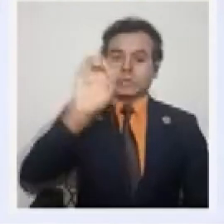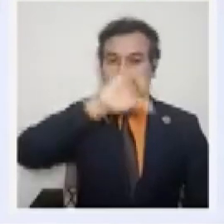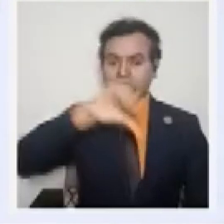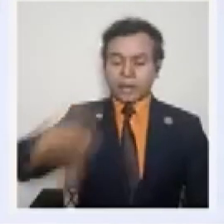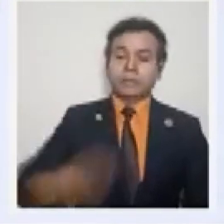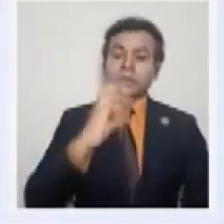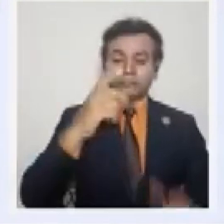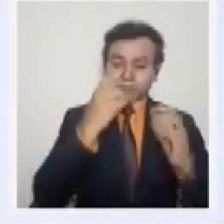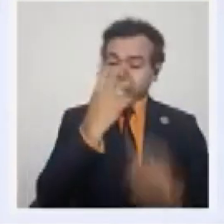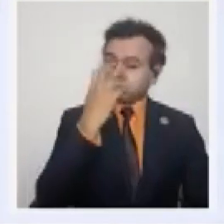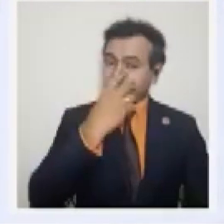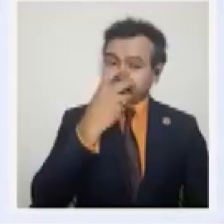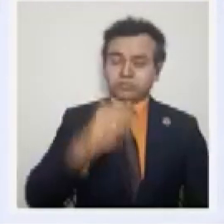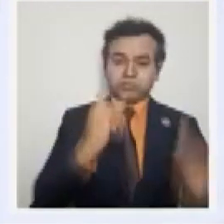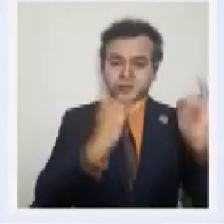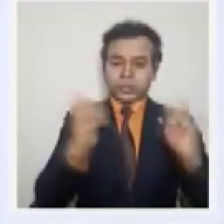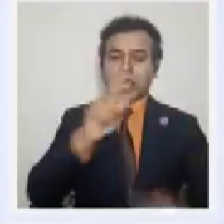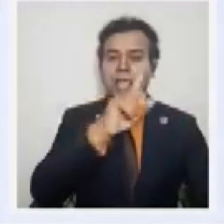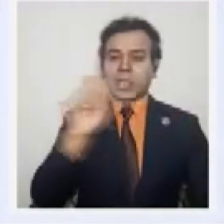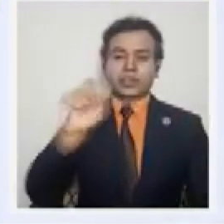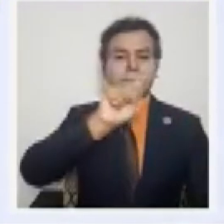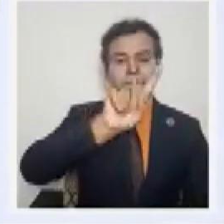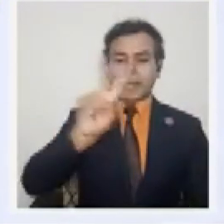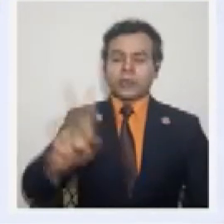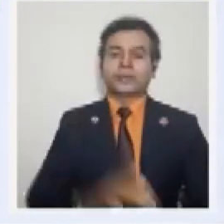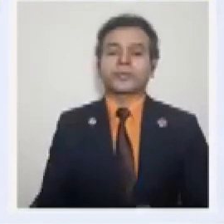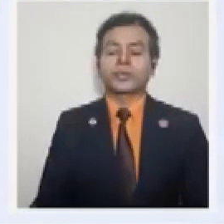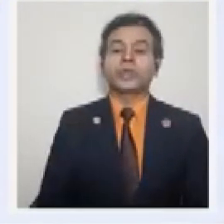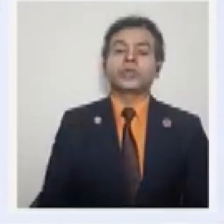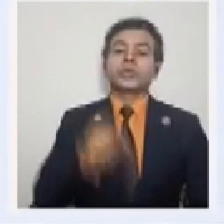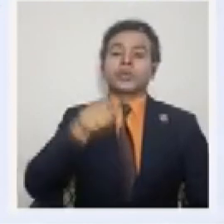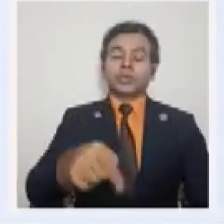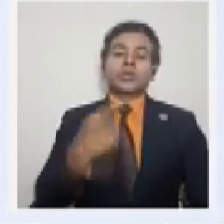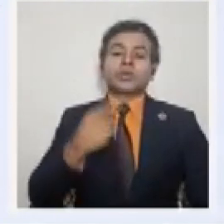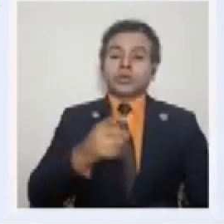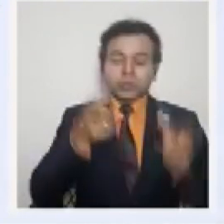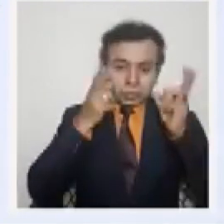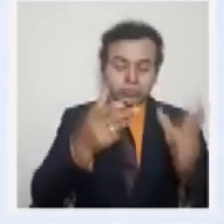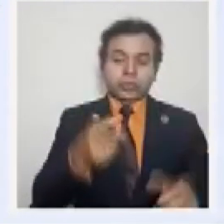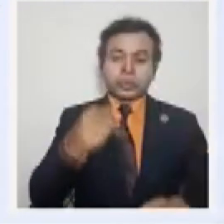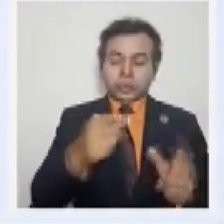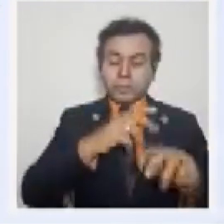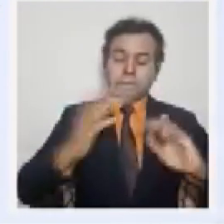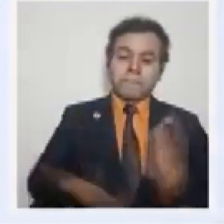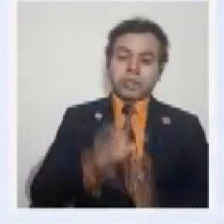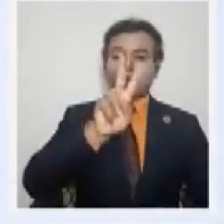6,034টি, এ সকল হাসপাতালে আইসিইউ সংখ্যা 399টি এবং ডায়ালাইসিস ইউনিট 112টি।